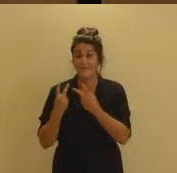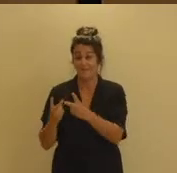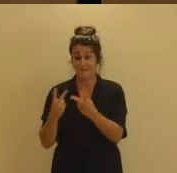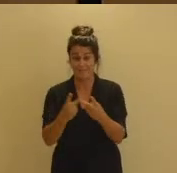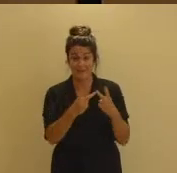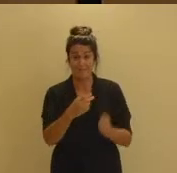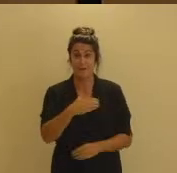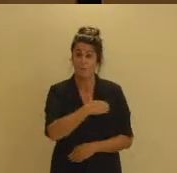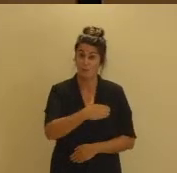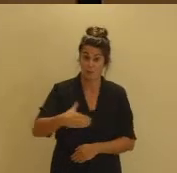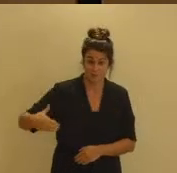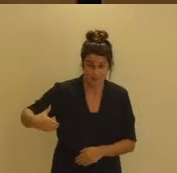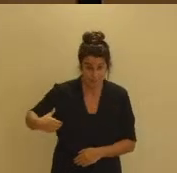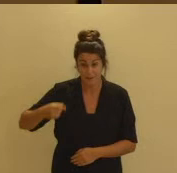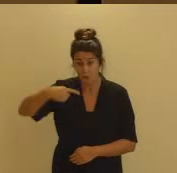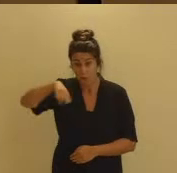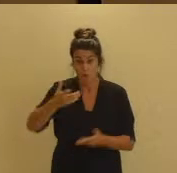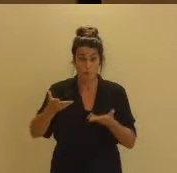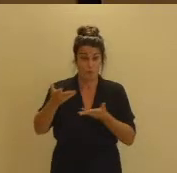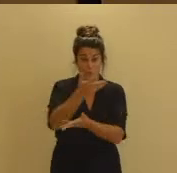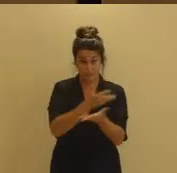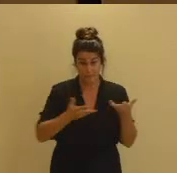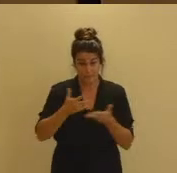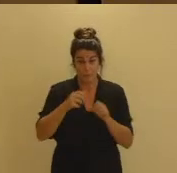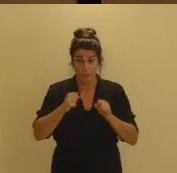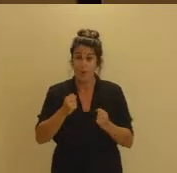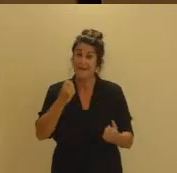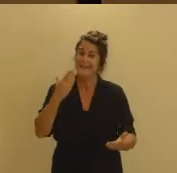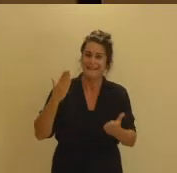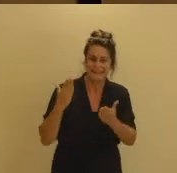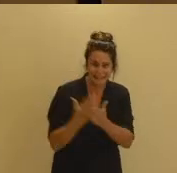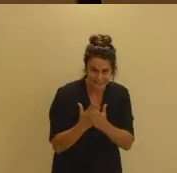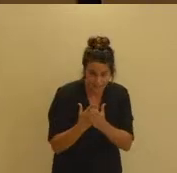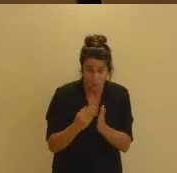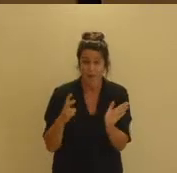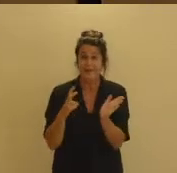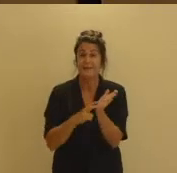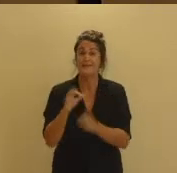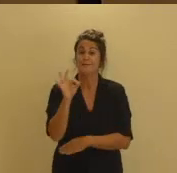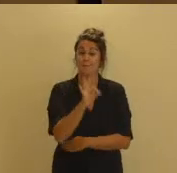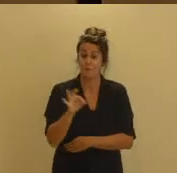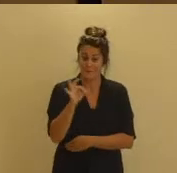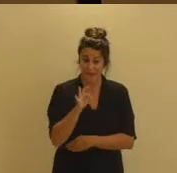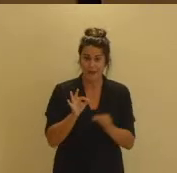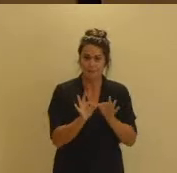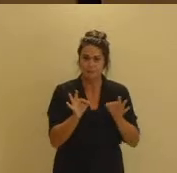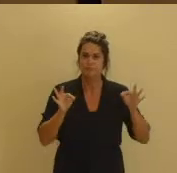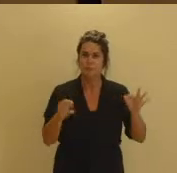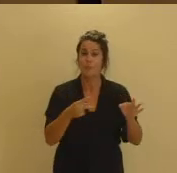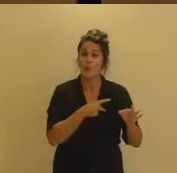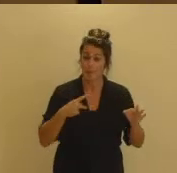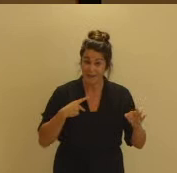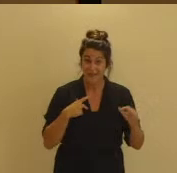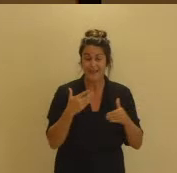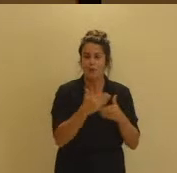délibération, prévoir que la base d'imposition à la taxe foncière sur les propriétés bâties des logements faisant l'objet d'un bail